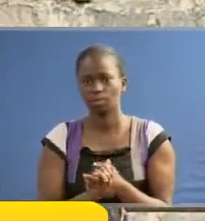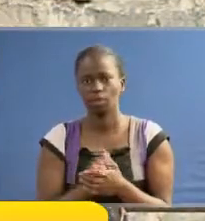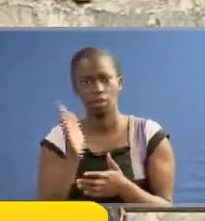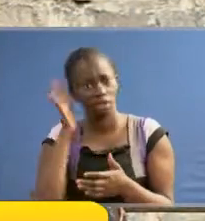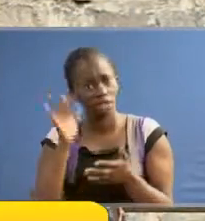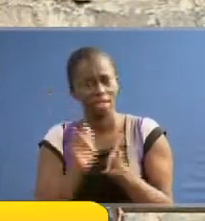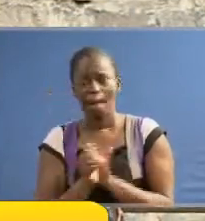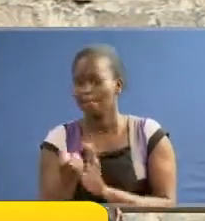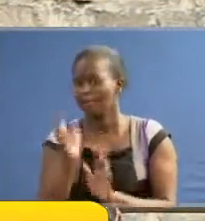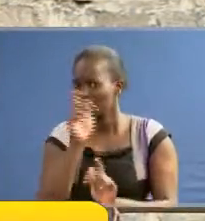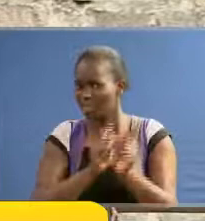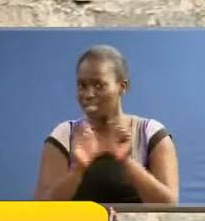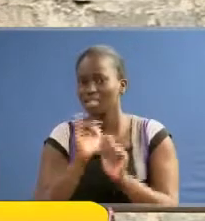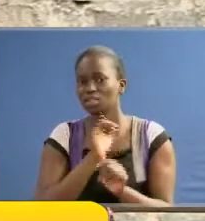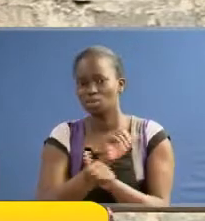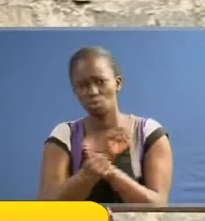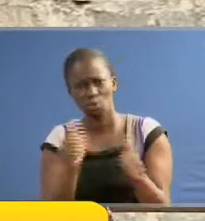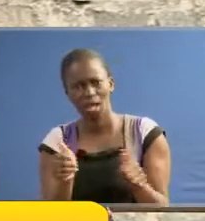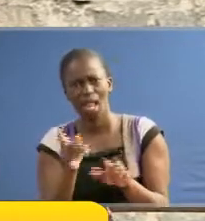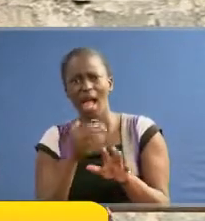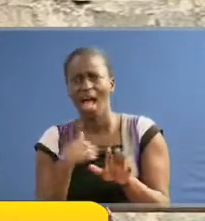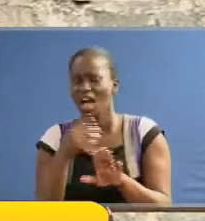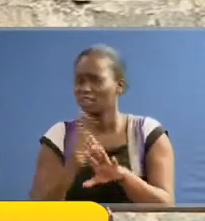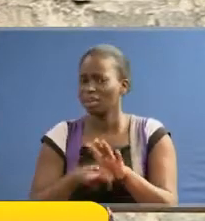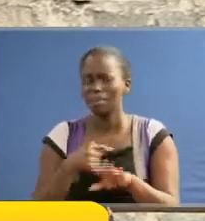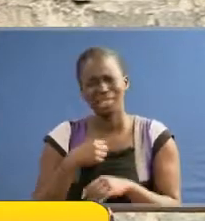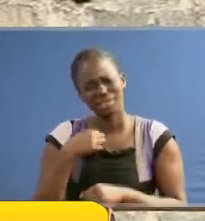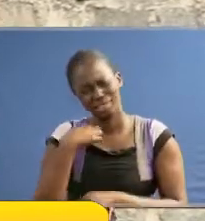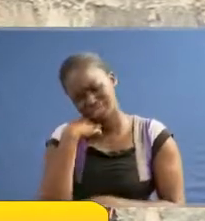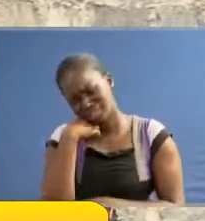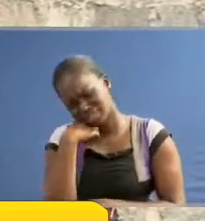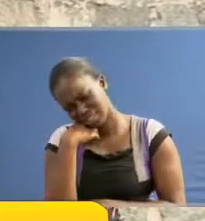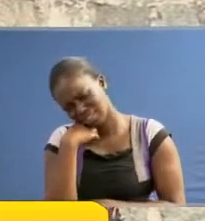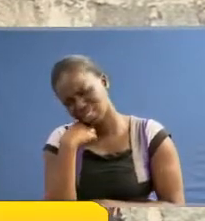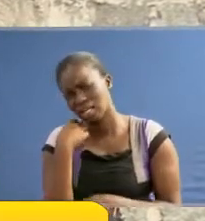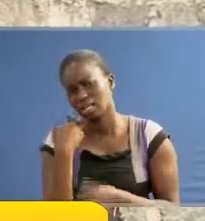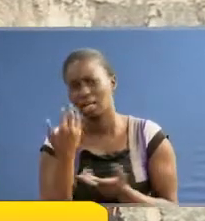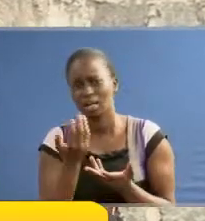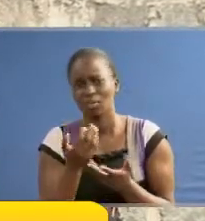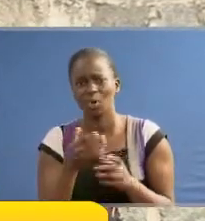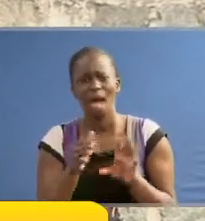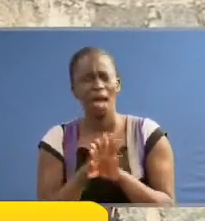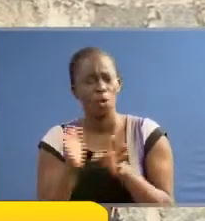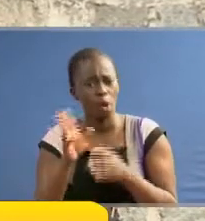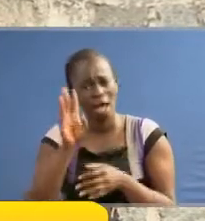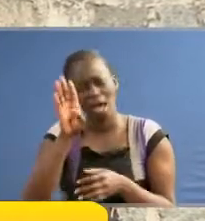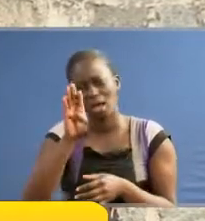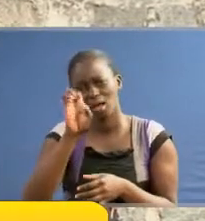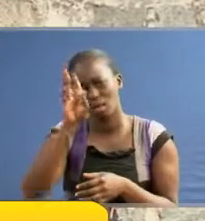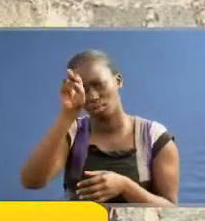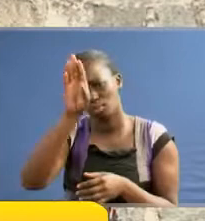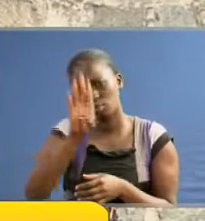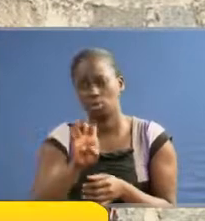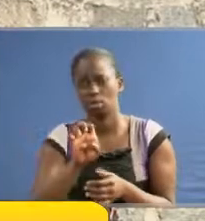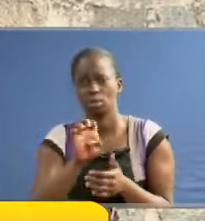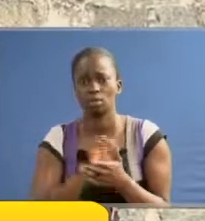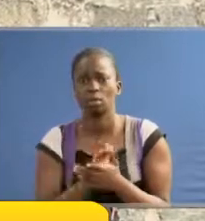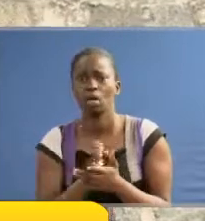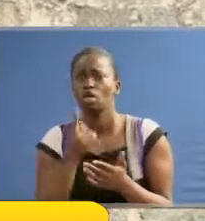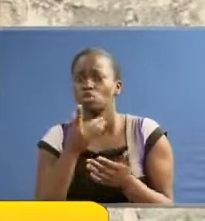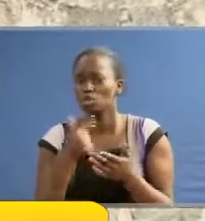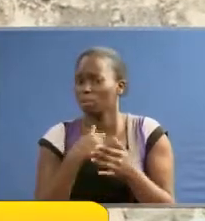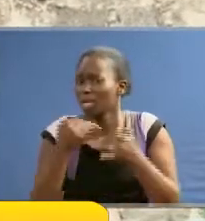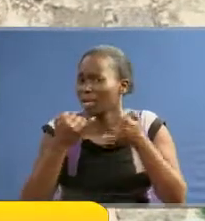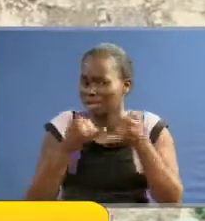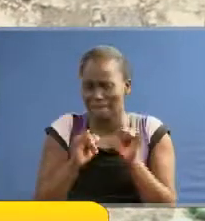wa maziwa iko sawa. Kuna wakati nilikuwa mgonjwa kwa mguu, yani mfupa ilikuwa imegiraki ndani. Sasa